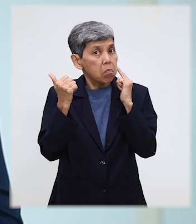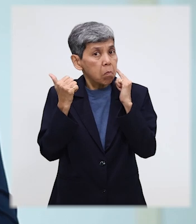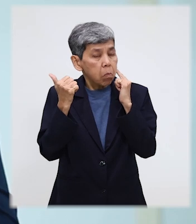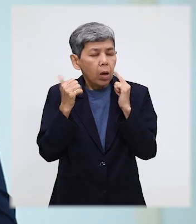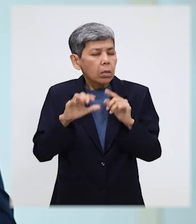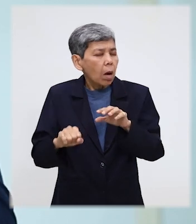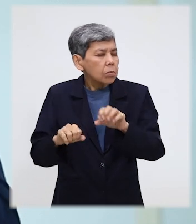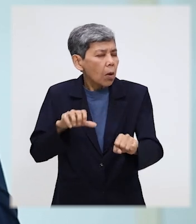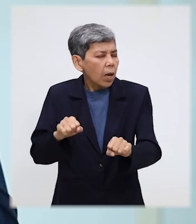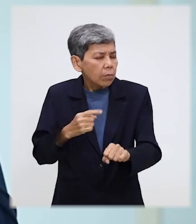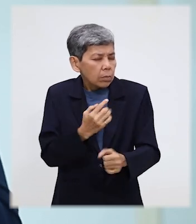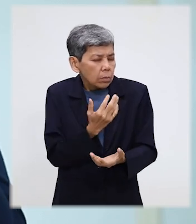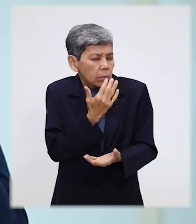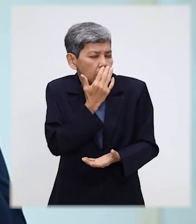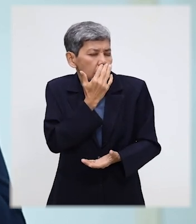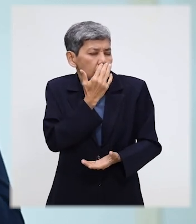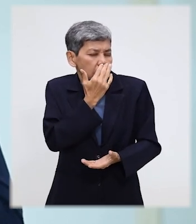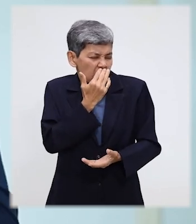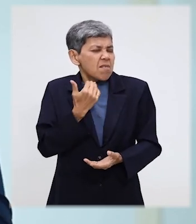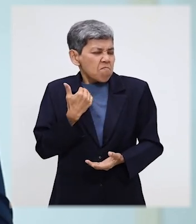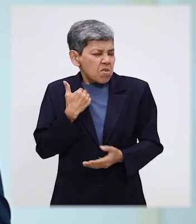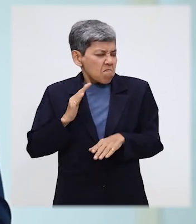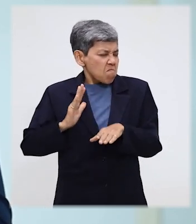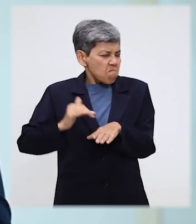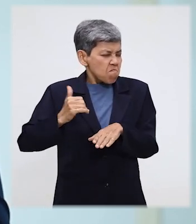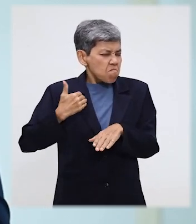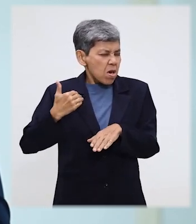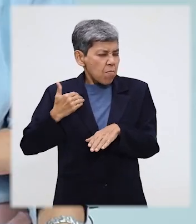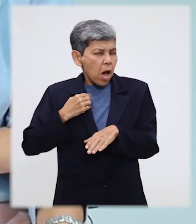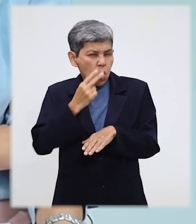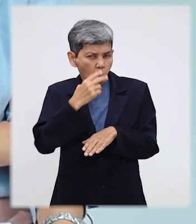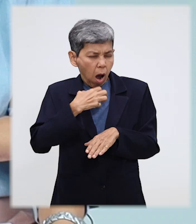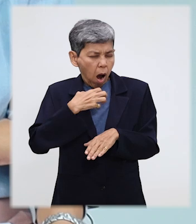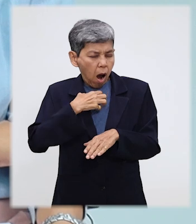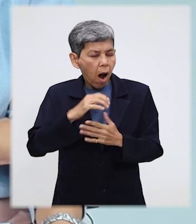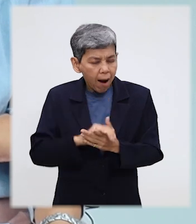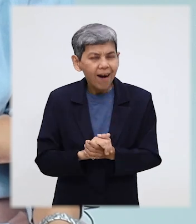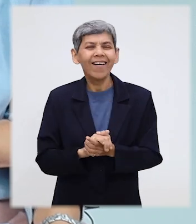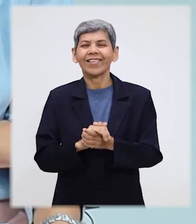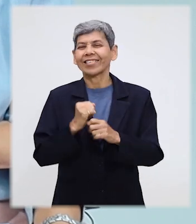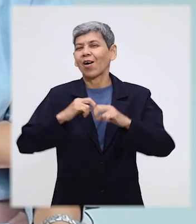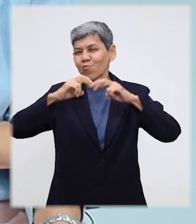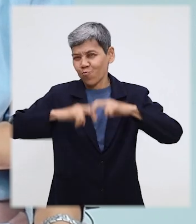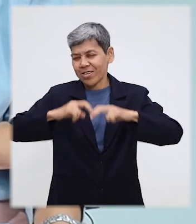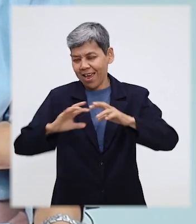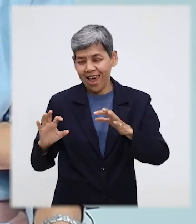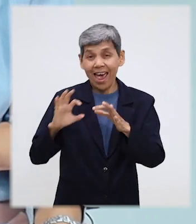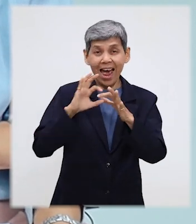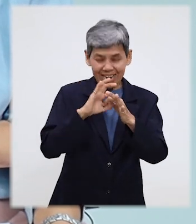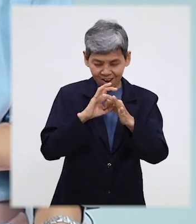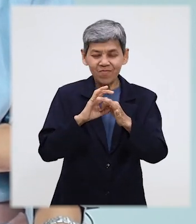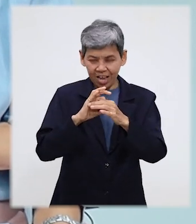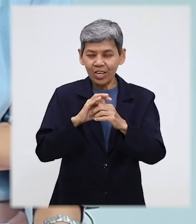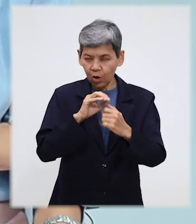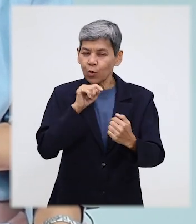จับสัมผัสหรือการได้กลิ่นเนี่ยเซนส์ไหนที่เขาเก่งมากขึ้นบ้างเพราะฉะนั้นมันก็จะเป็นเหมือนงานวิจัยที่เข้ามามันก็จะตอบโจ